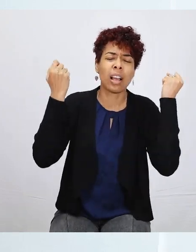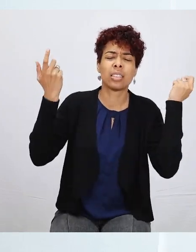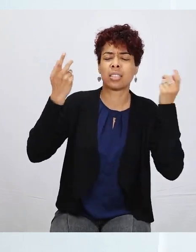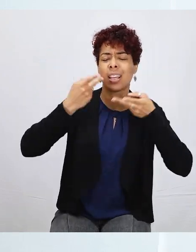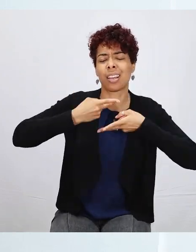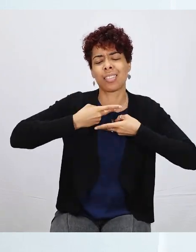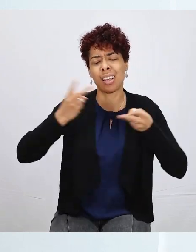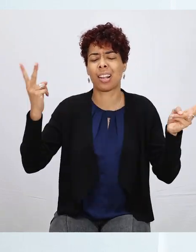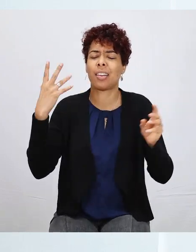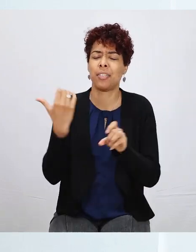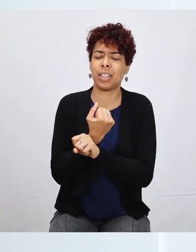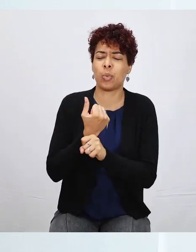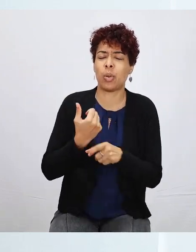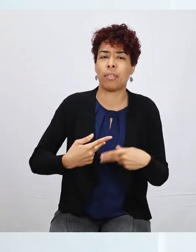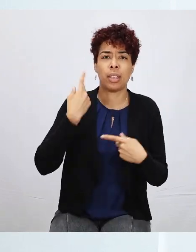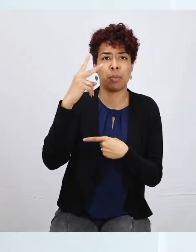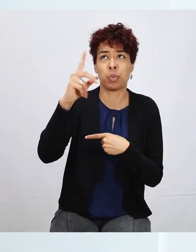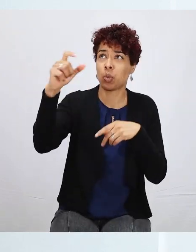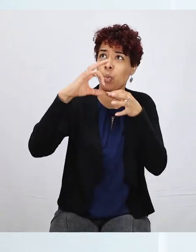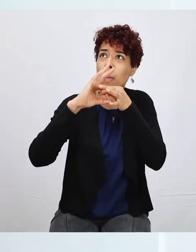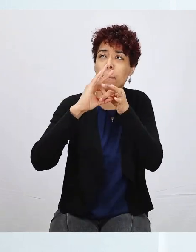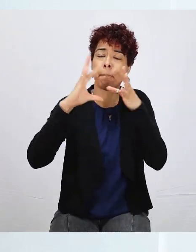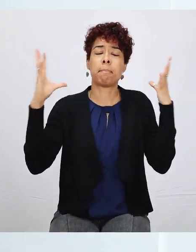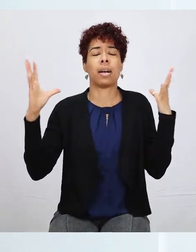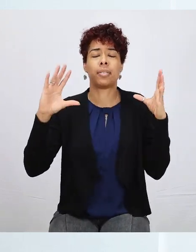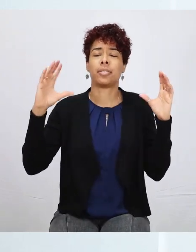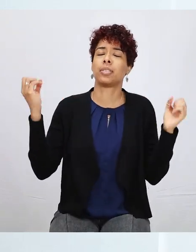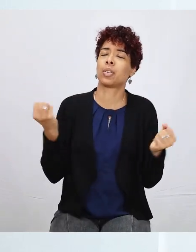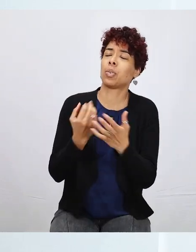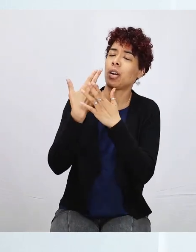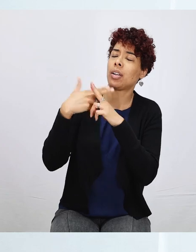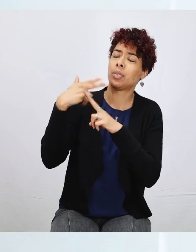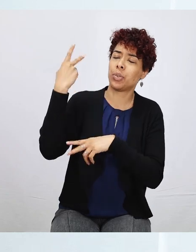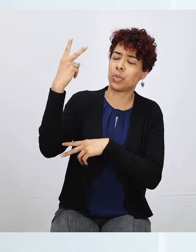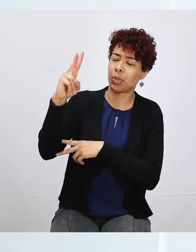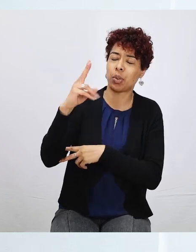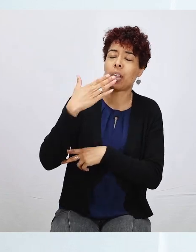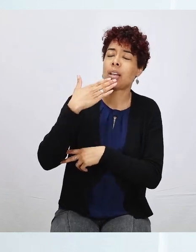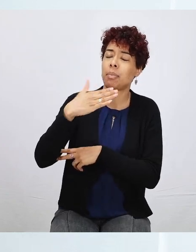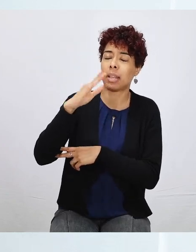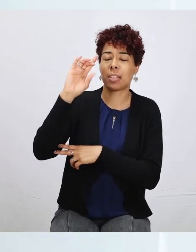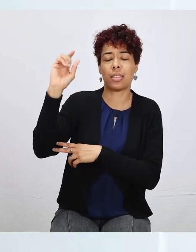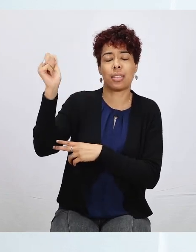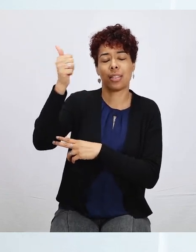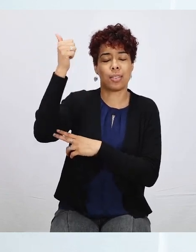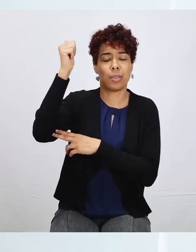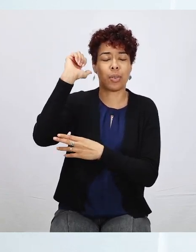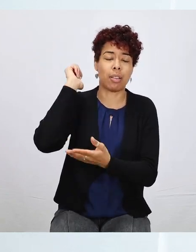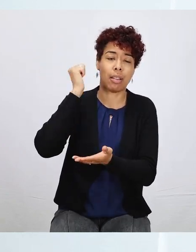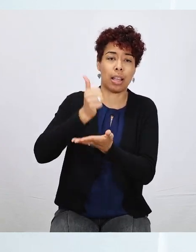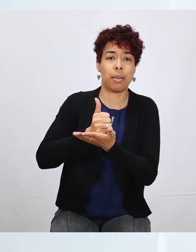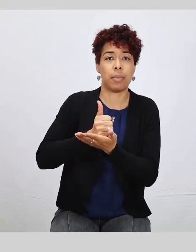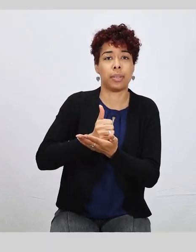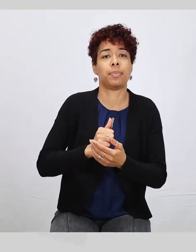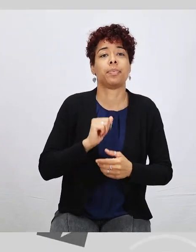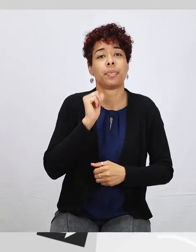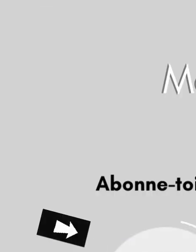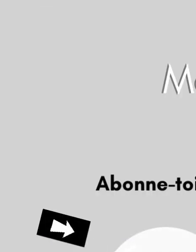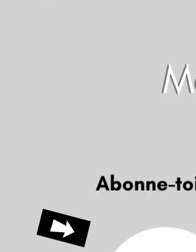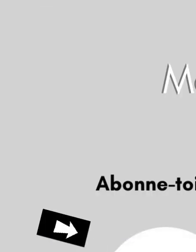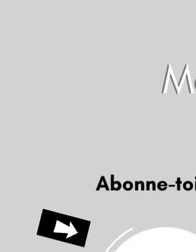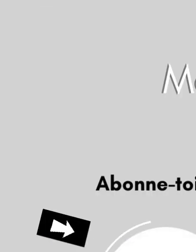aujourd'hui parce que tu brises les chaînes. Gloire à toi, Jésus. Merci notre Dieu. Amen. Que Dieu vous bénisse. On se retrouve demain.